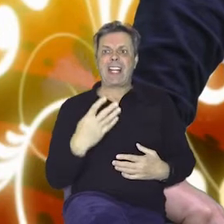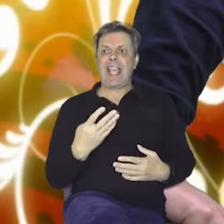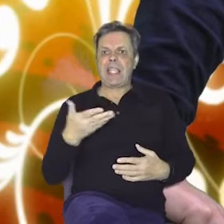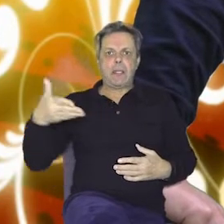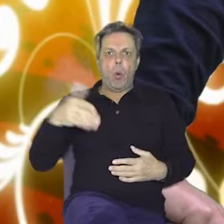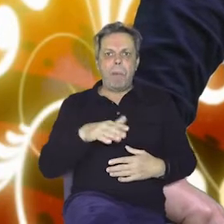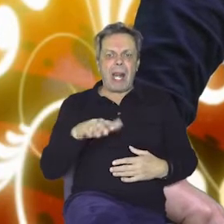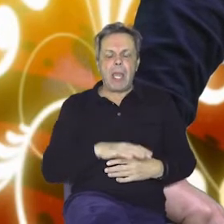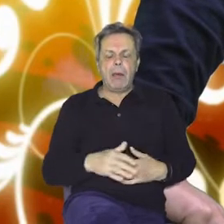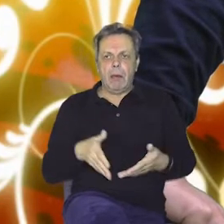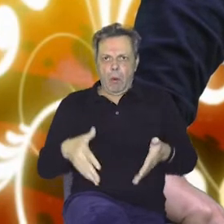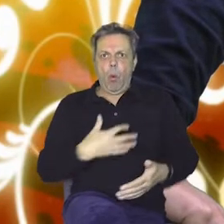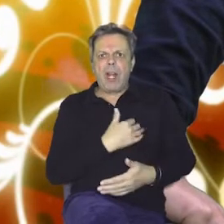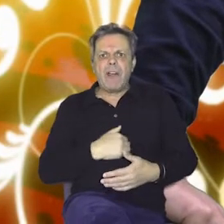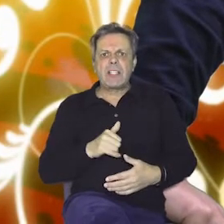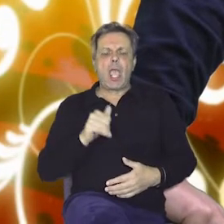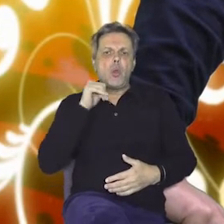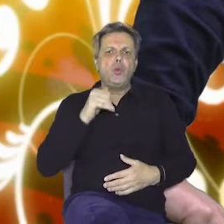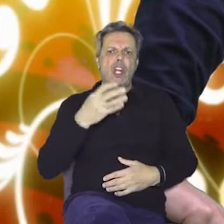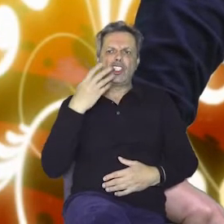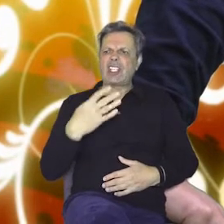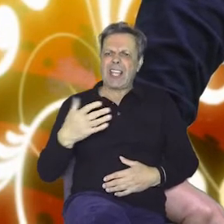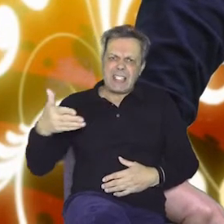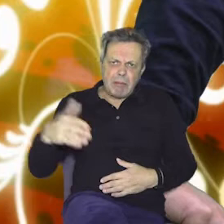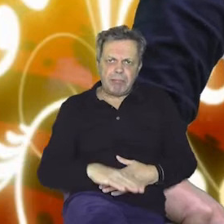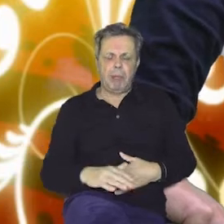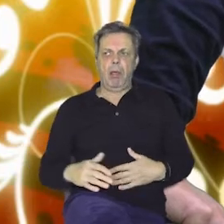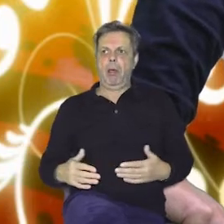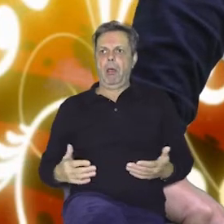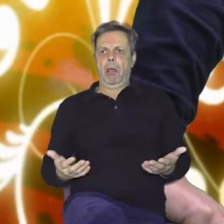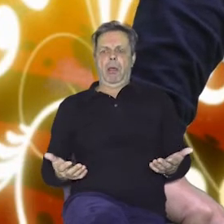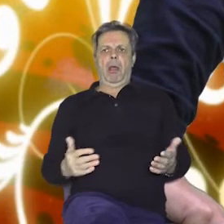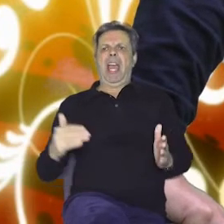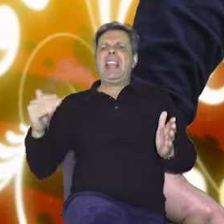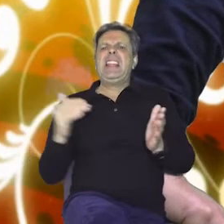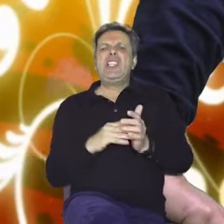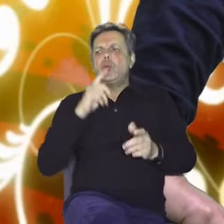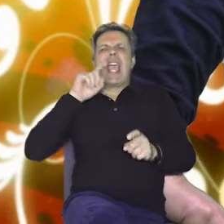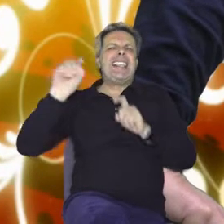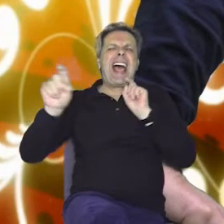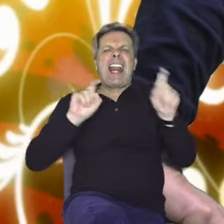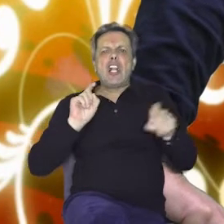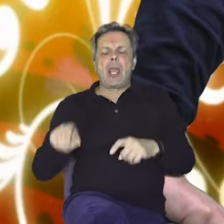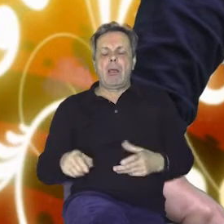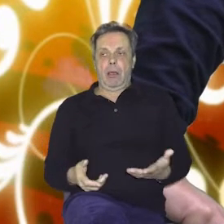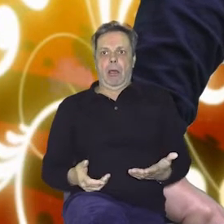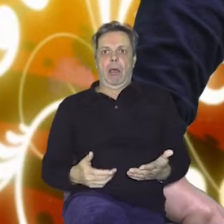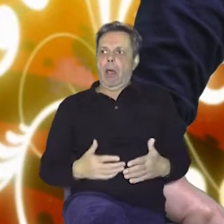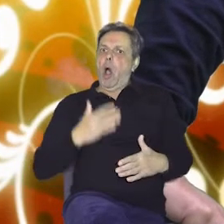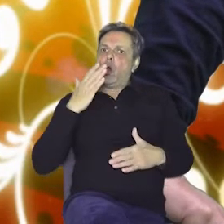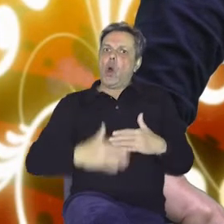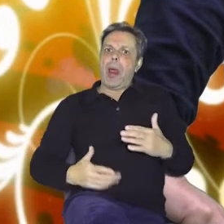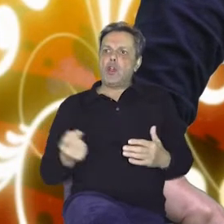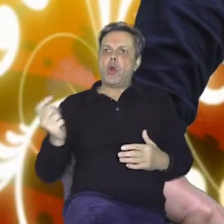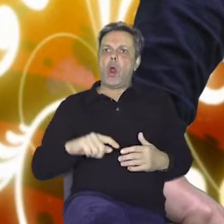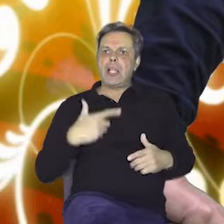preminulih, juče 40 preminulih, tisuće zaraženih, onda konačno dolazi